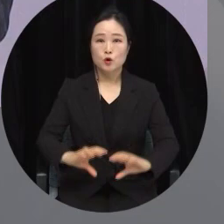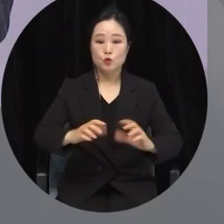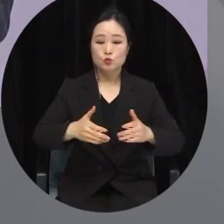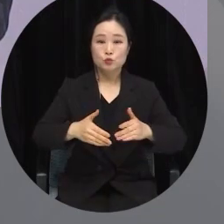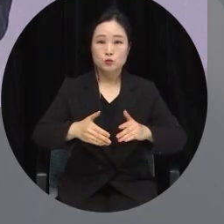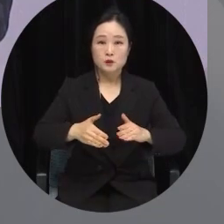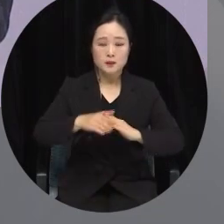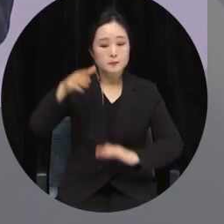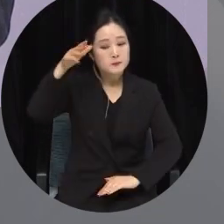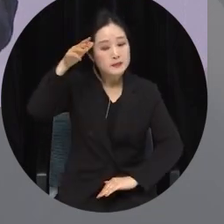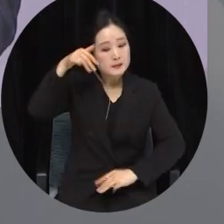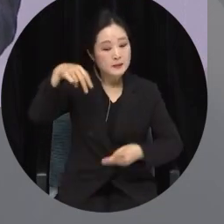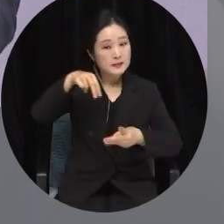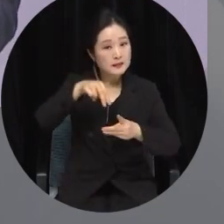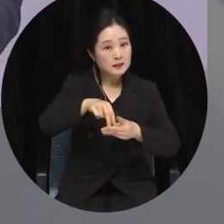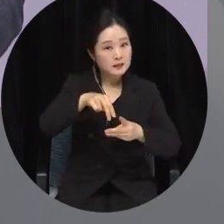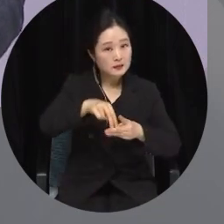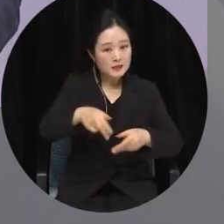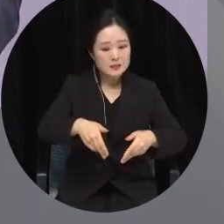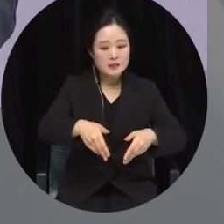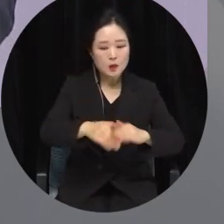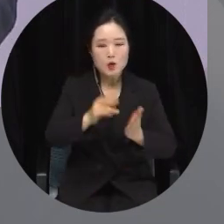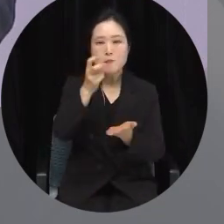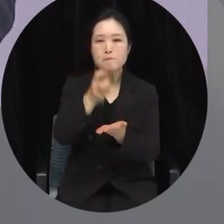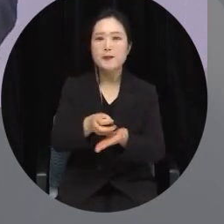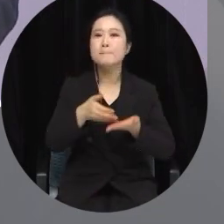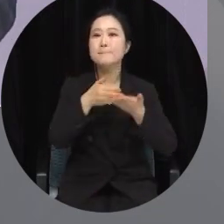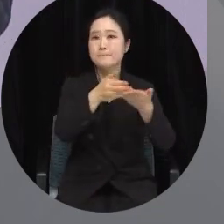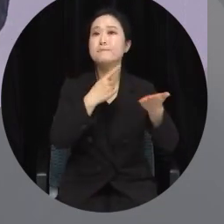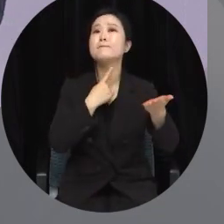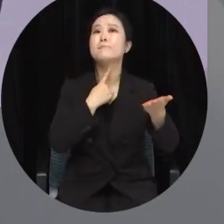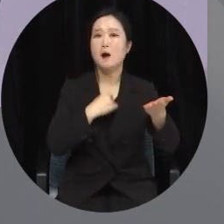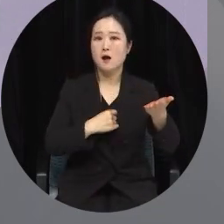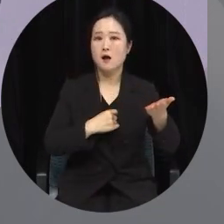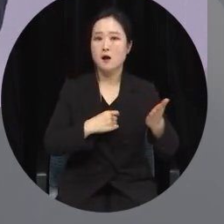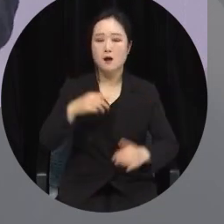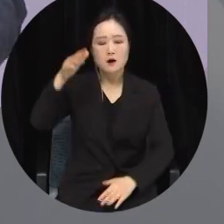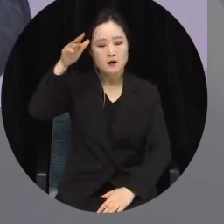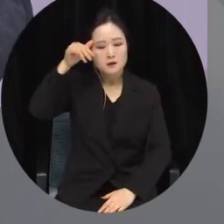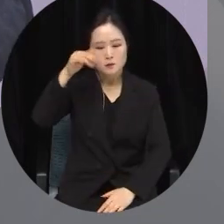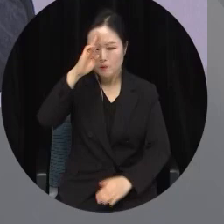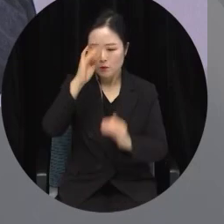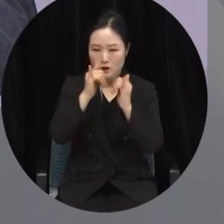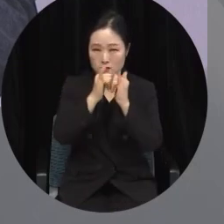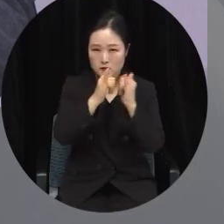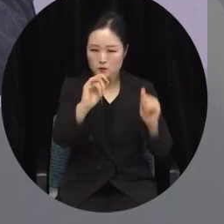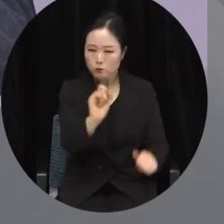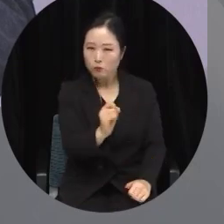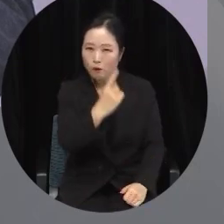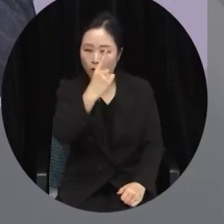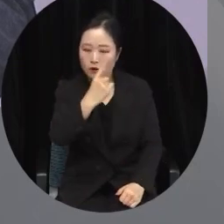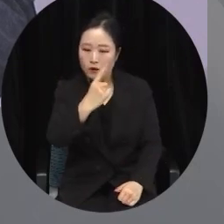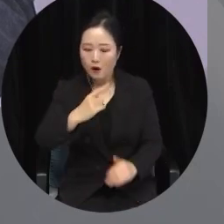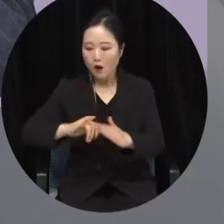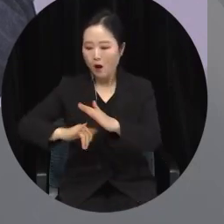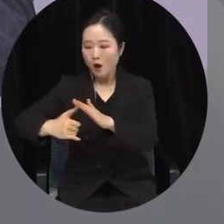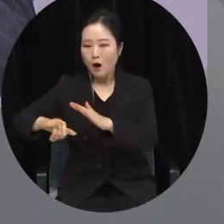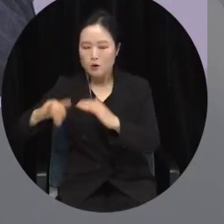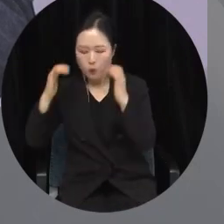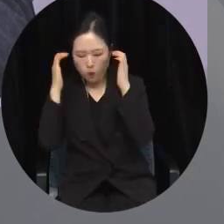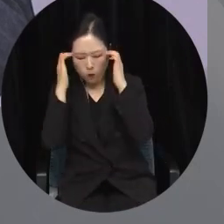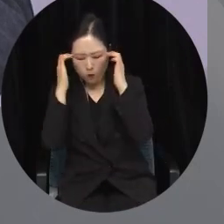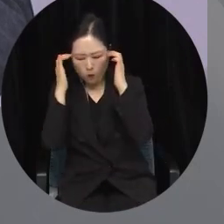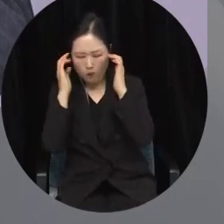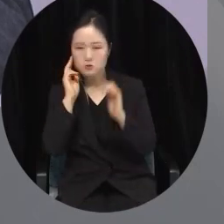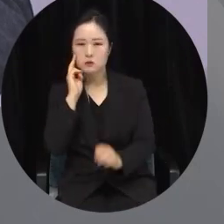국립치매센터 설립 법안을 제출한 바 있습니다. 치매 환자로 인한 가족들의 이 고통이 너무 크기